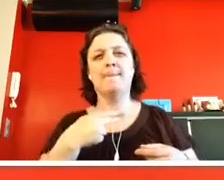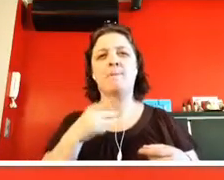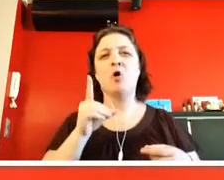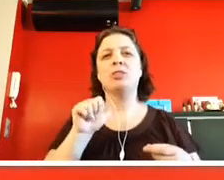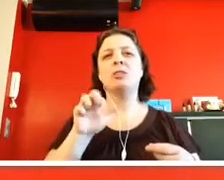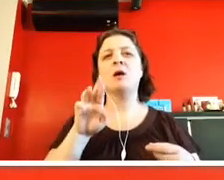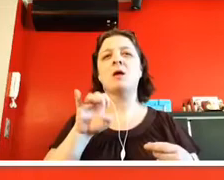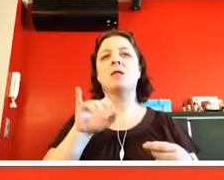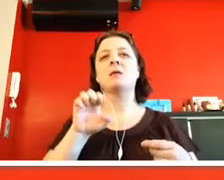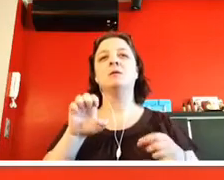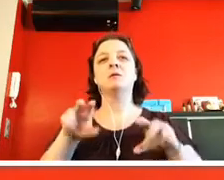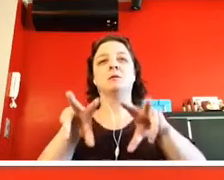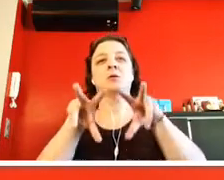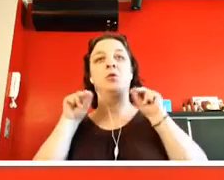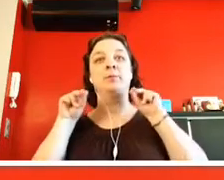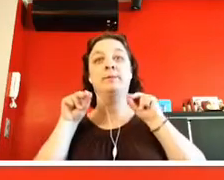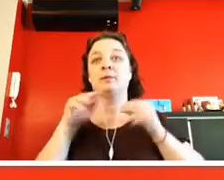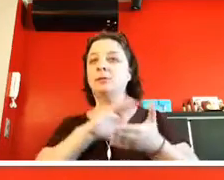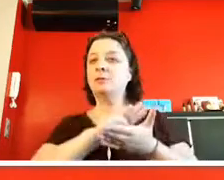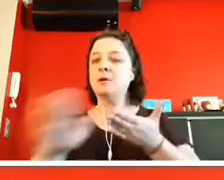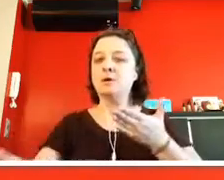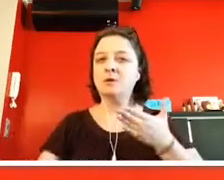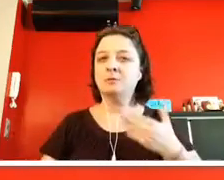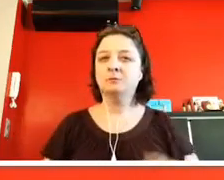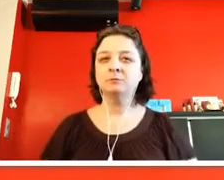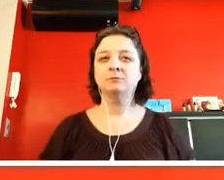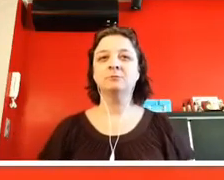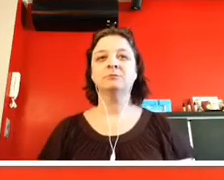mandarine, direct à l'inspiration.